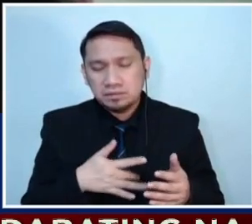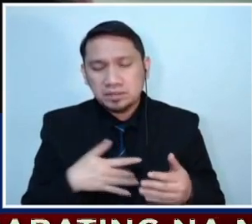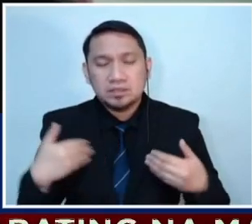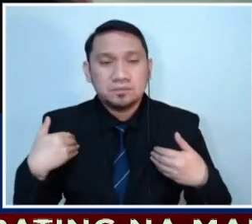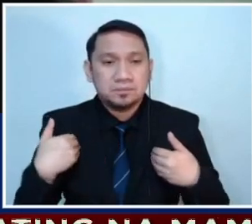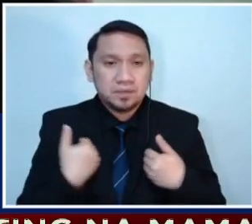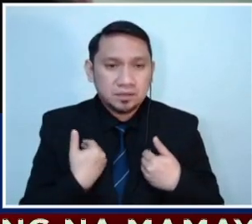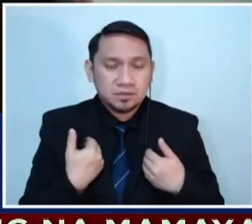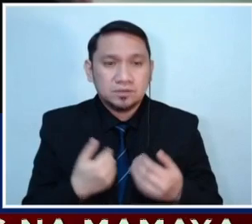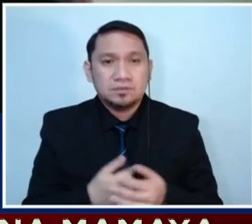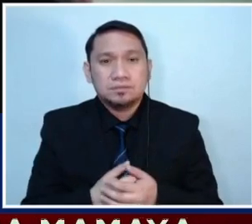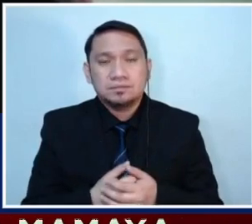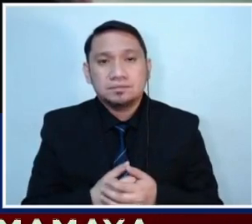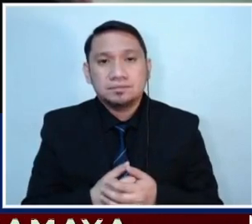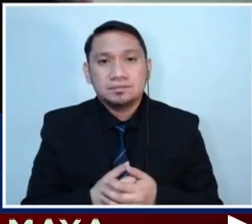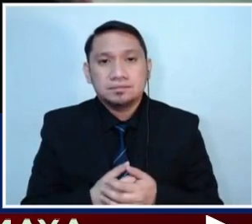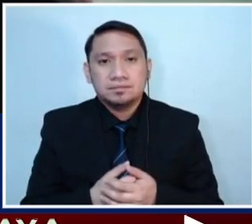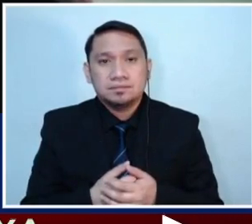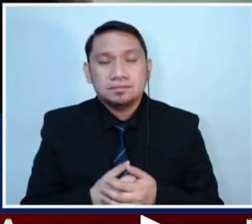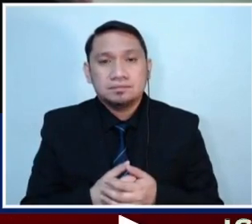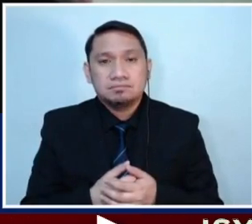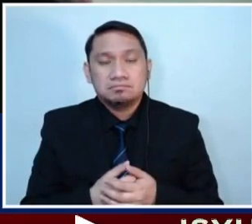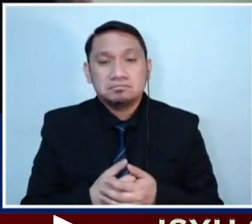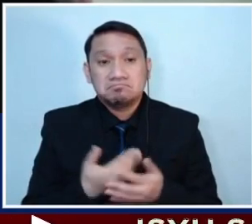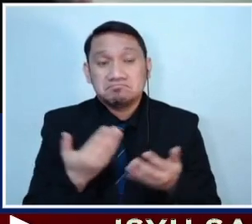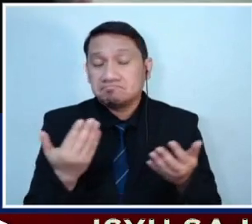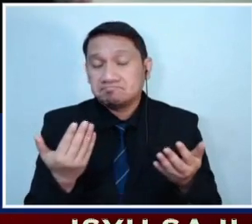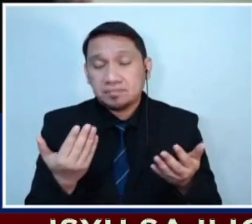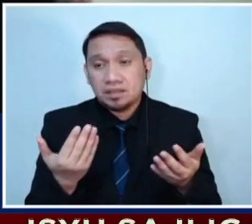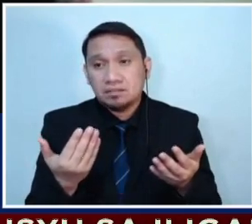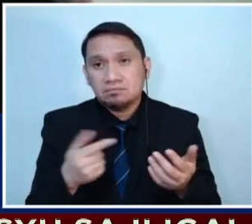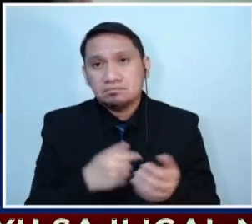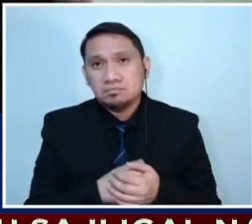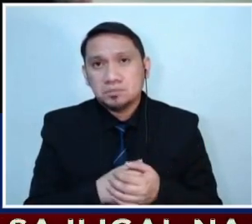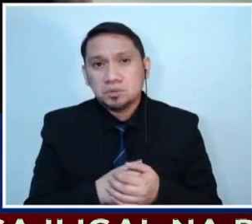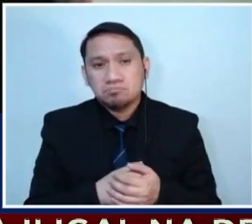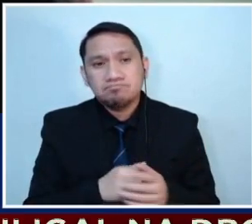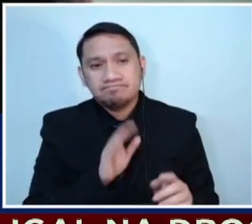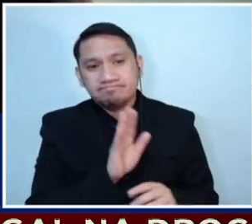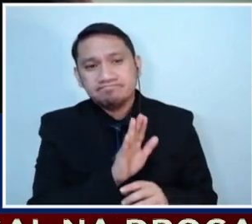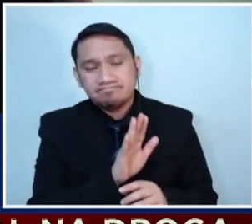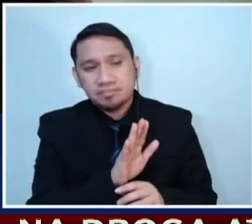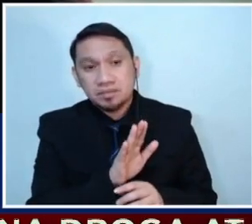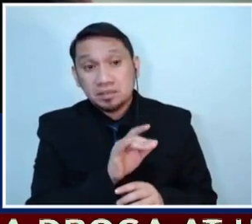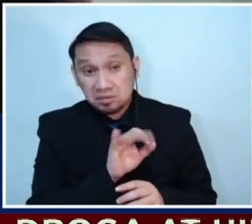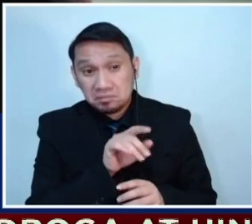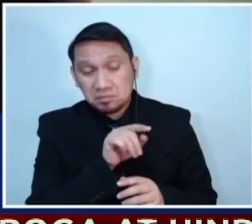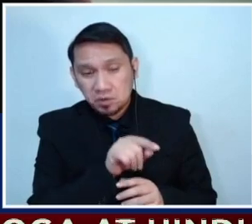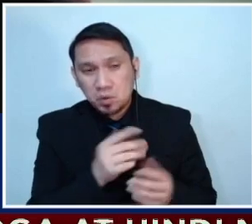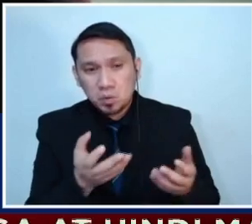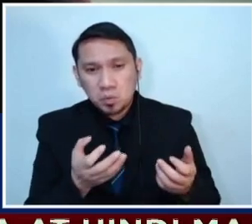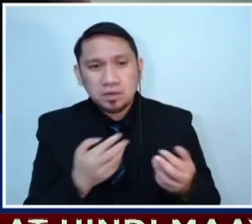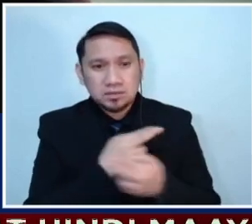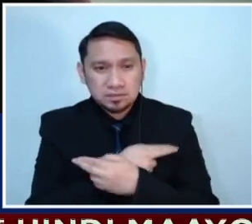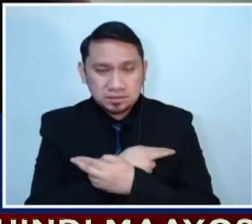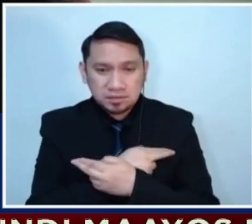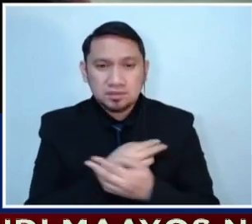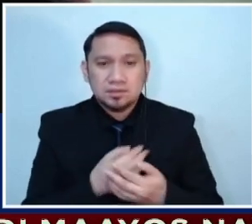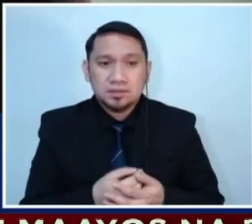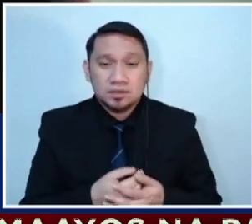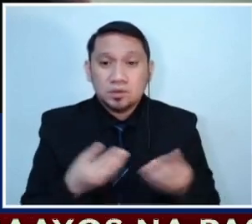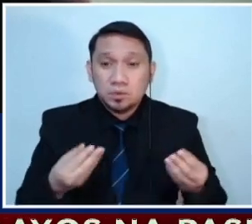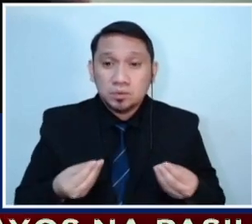anyway, we have no choice but to, of course, kung talagang gusto nilang mag-rest muna, we'll have to give